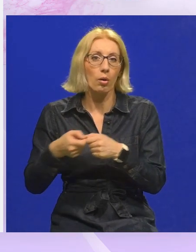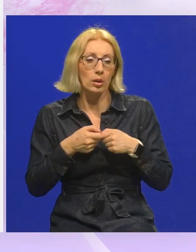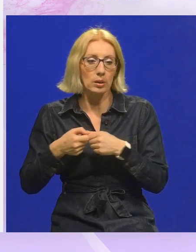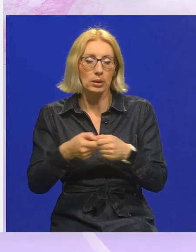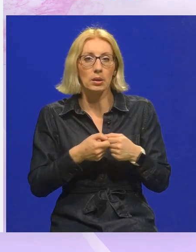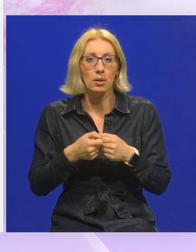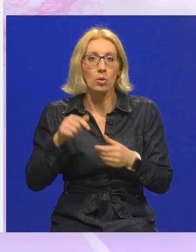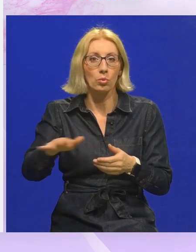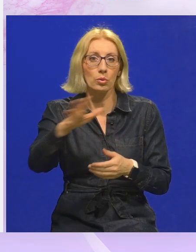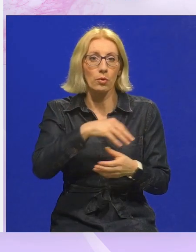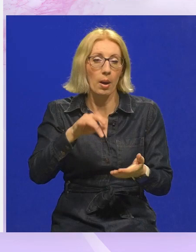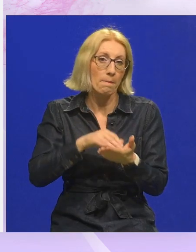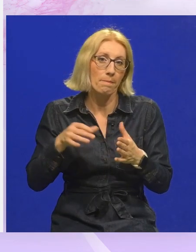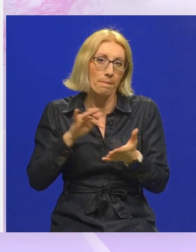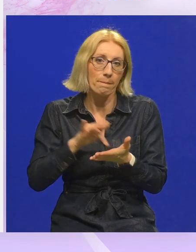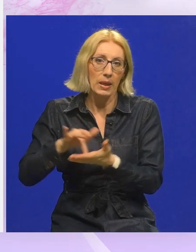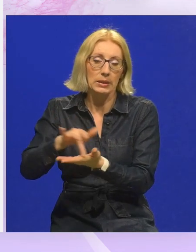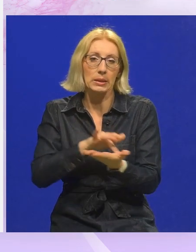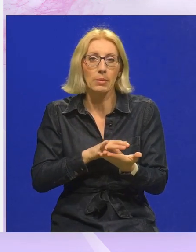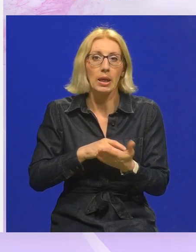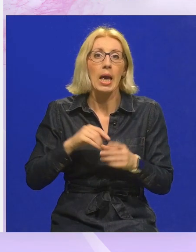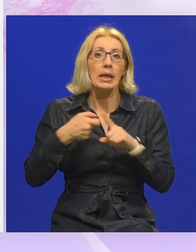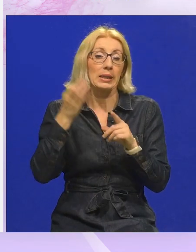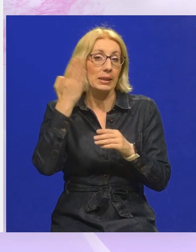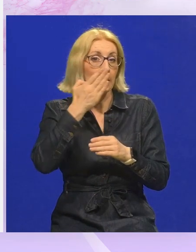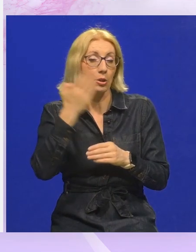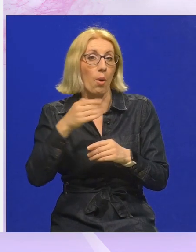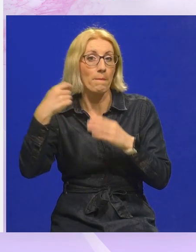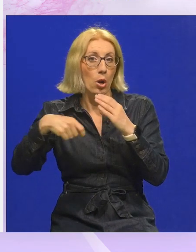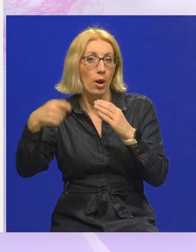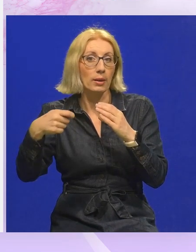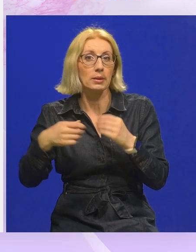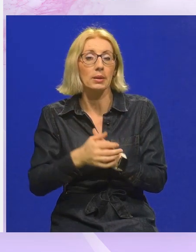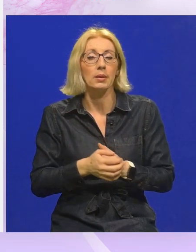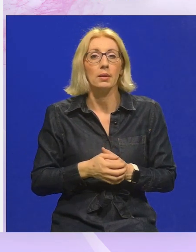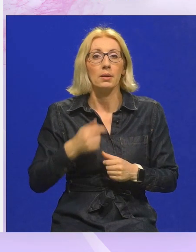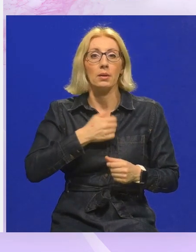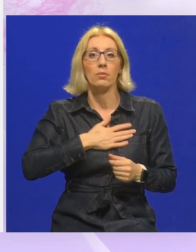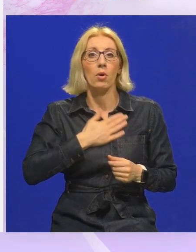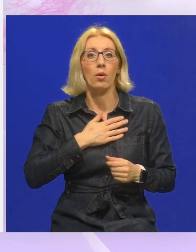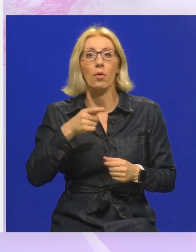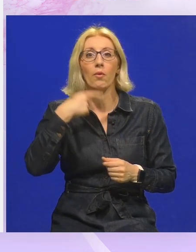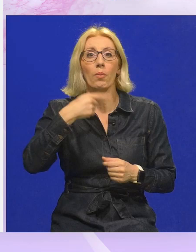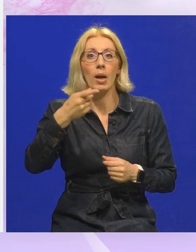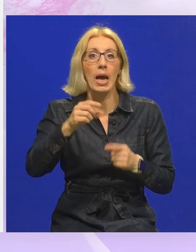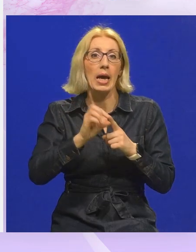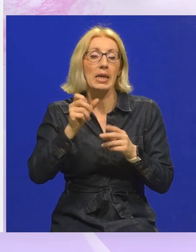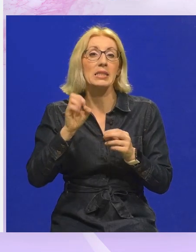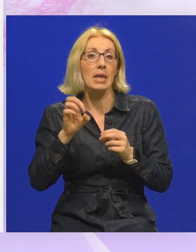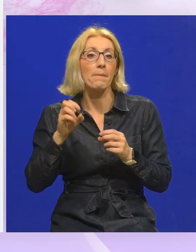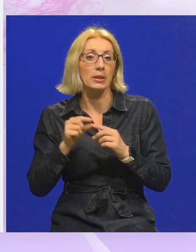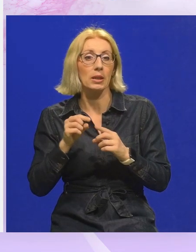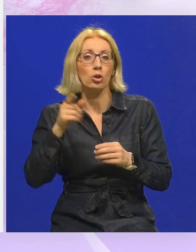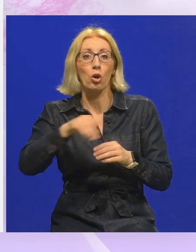organizirati u svojim sredinama senzorne kinoprojekcije. Dakle, imaju gotovo, mi ne volimo znači u našoj struci govoriti o receptima, ali ovo je